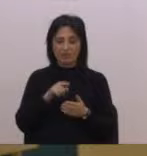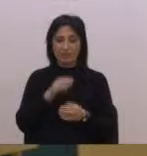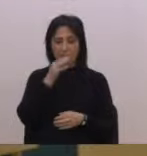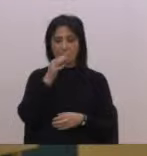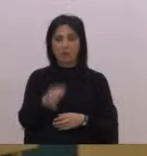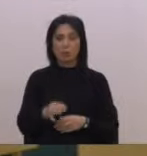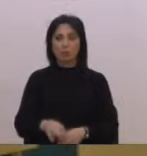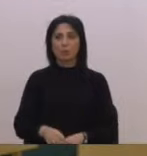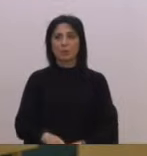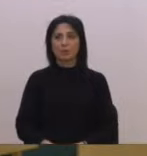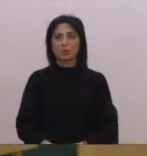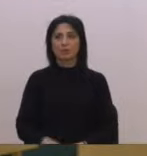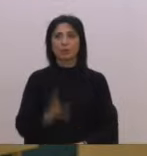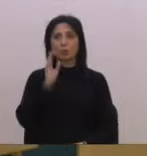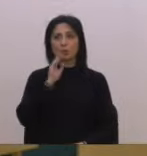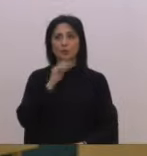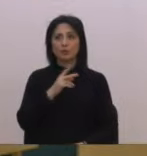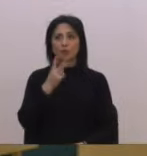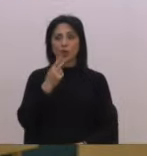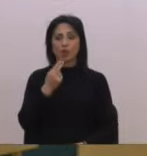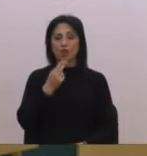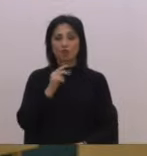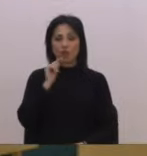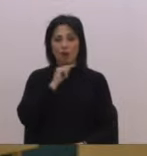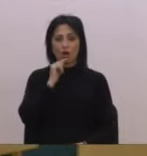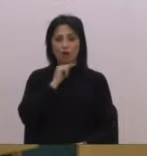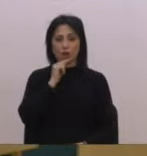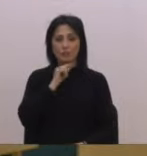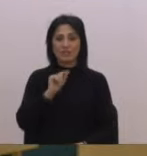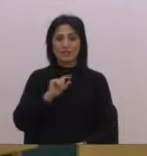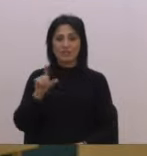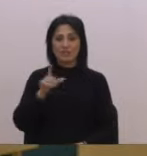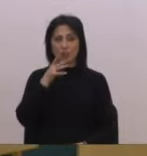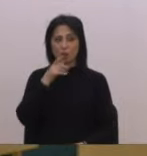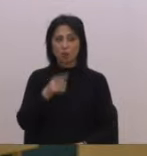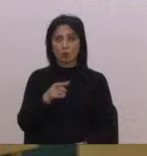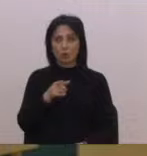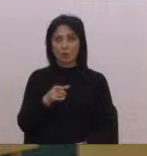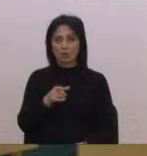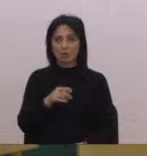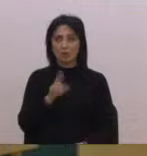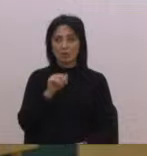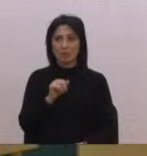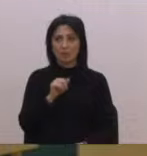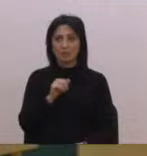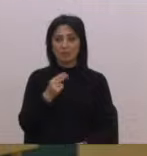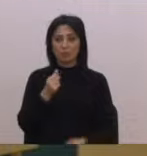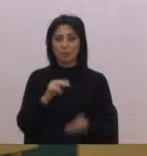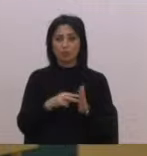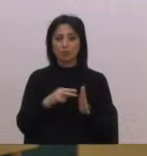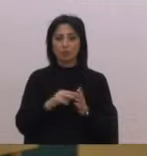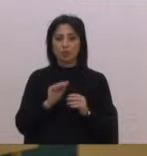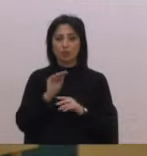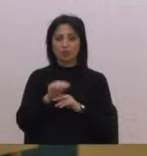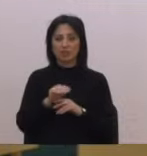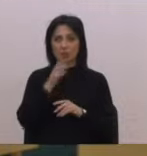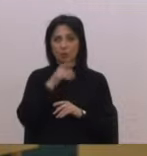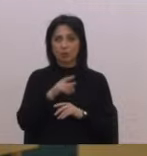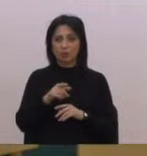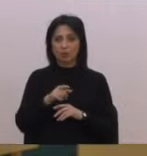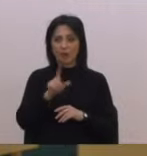pasuhi. Rodesats ornishna ekonomikuri zrdis dros da byudzhetis zrdis dros